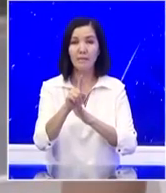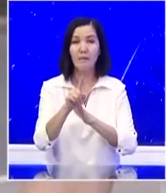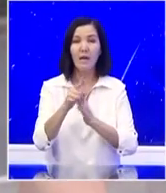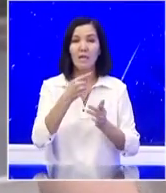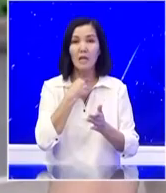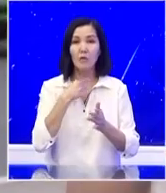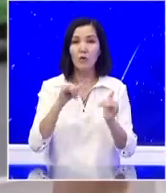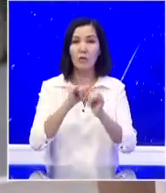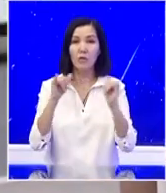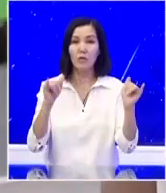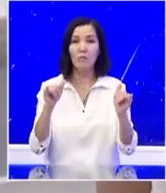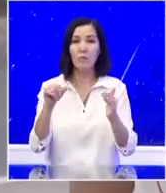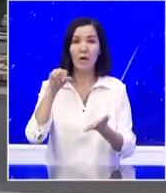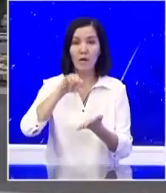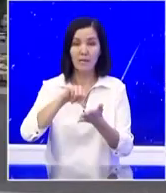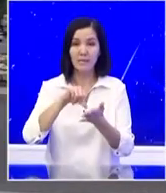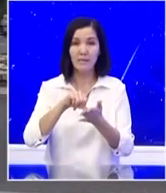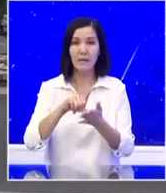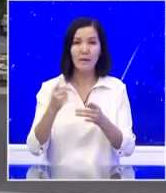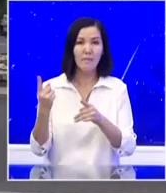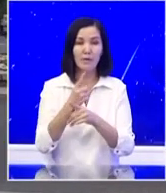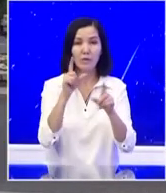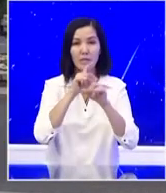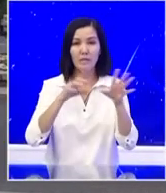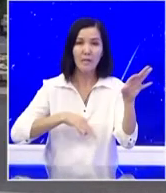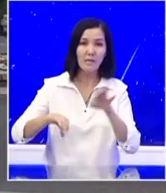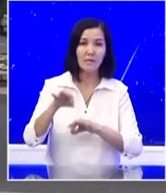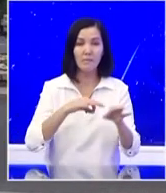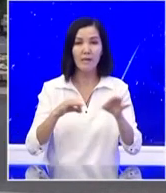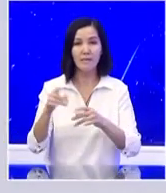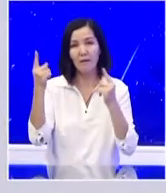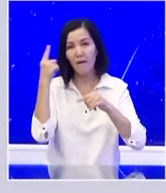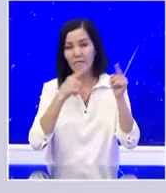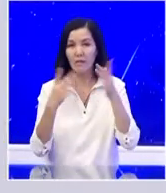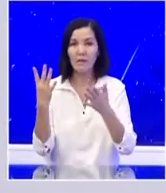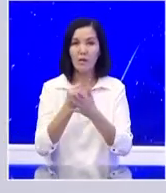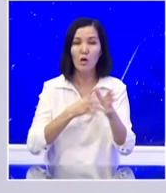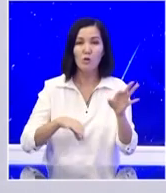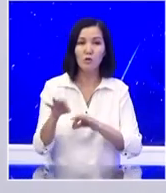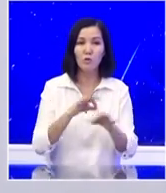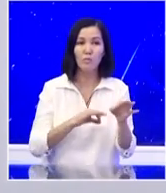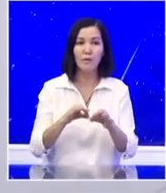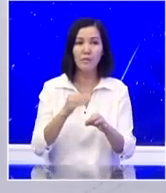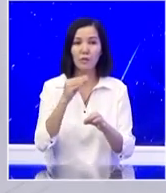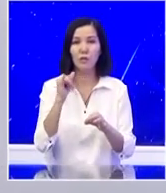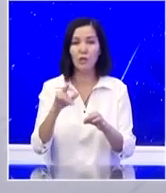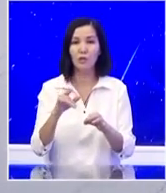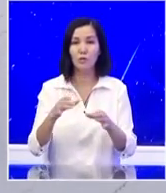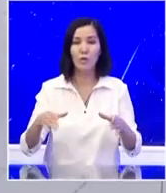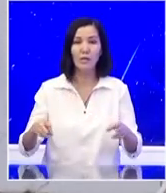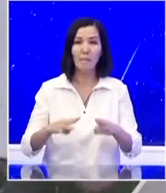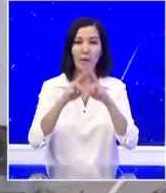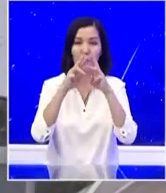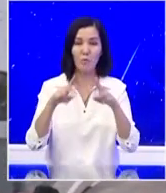қаласын түлетуге араласты. Алғашқы нысандарын сызды. Авторлығымен жүзеге асқан бір жобасы мына Жетісу монументі.